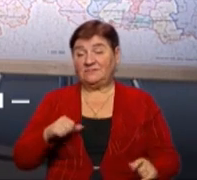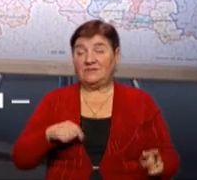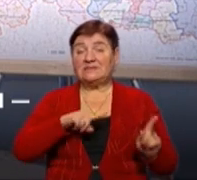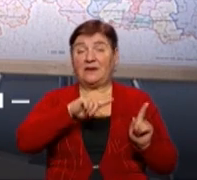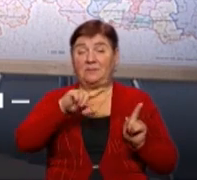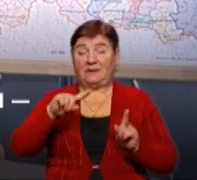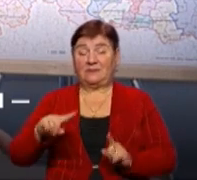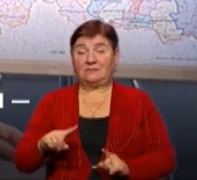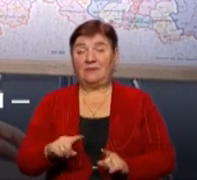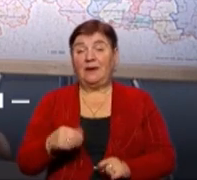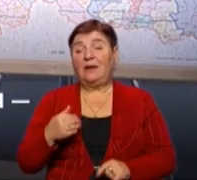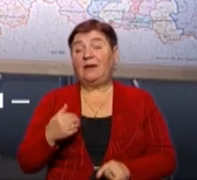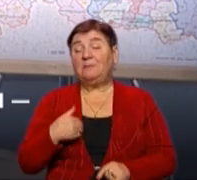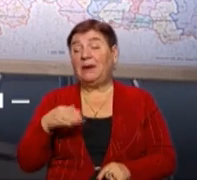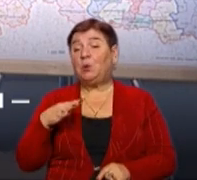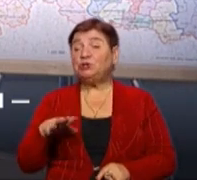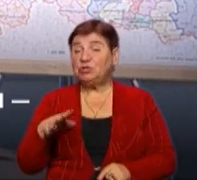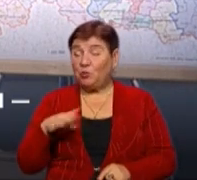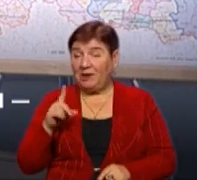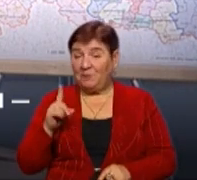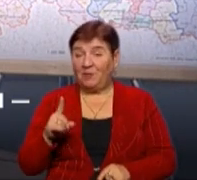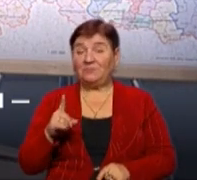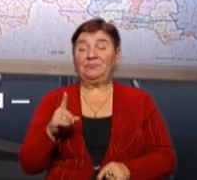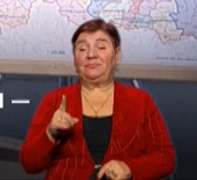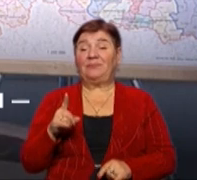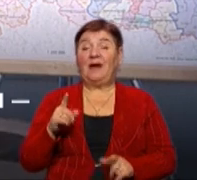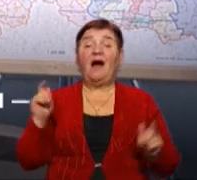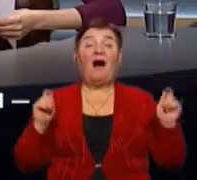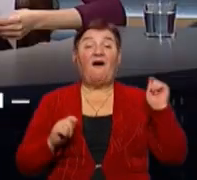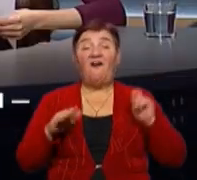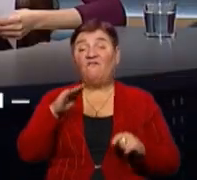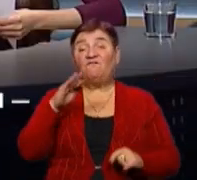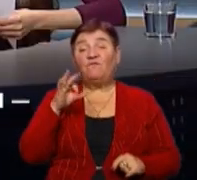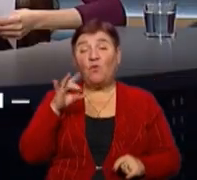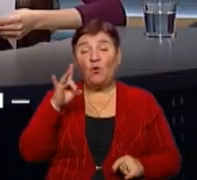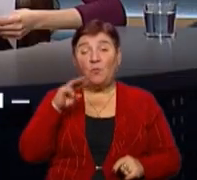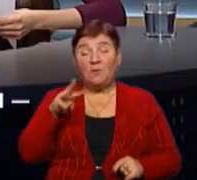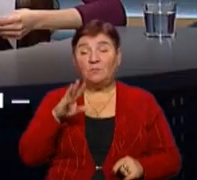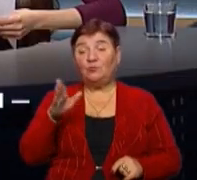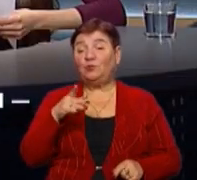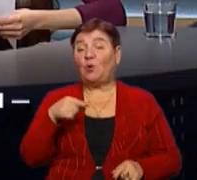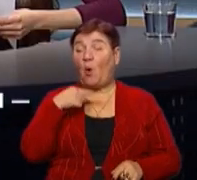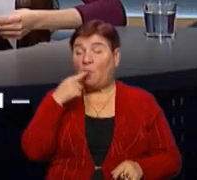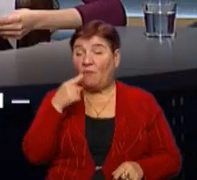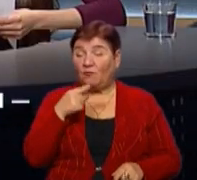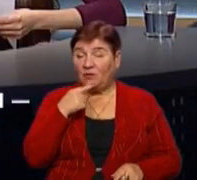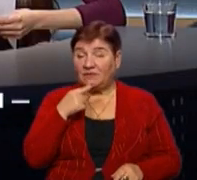самоврядування Закарпаття. І ми очікуємо, що от На форумі що будуть обговорювати? На форумі будуть